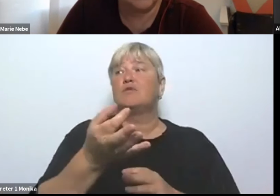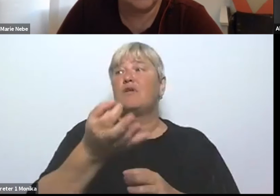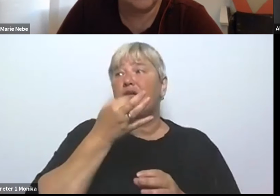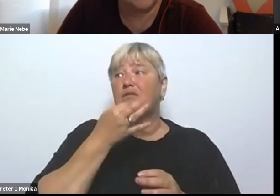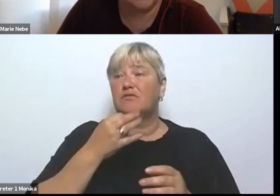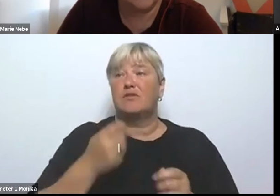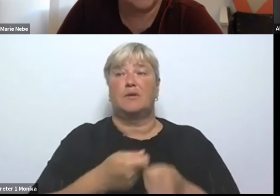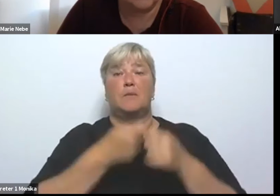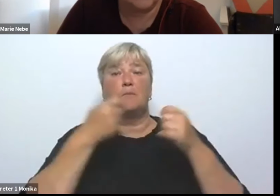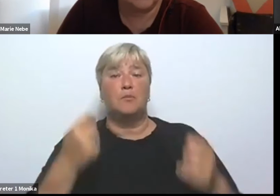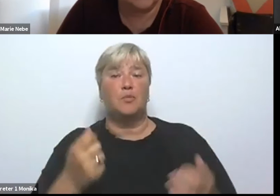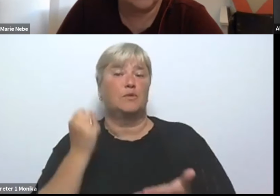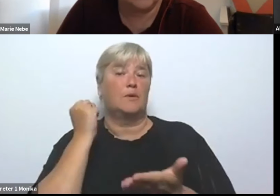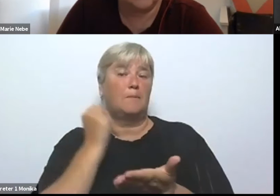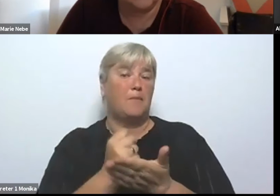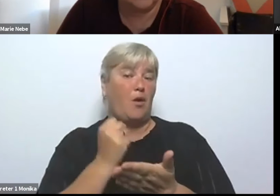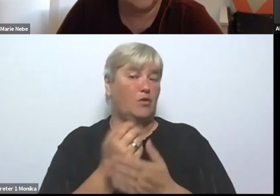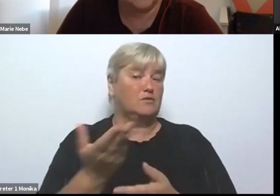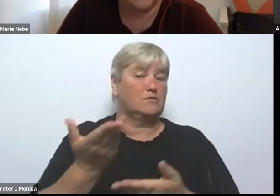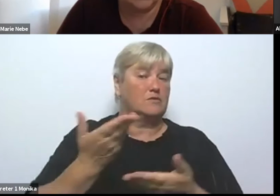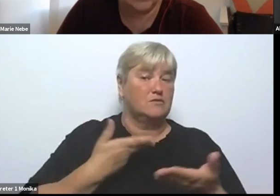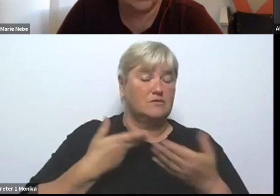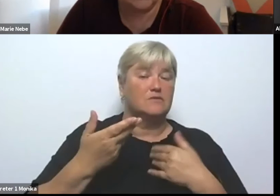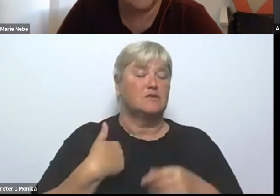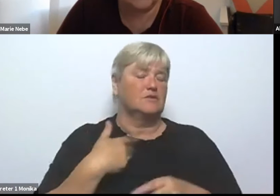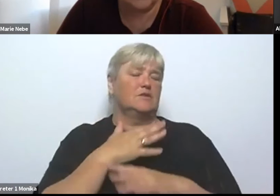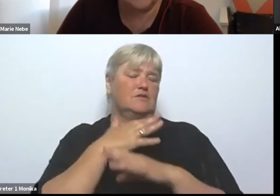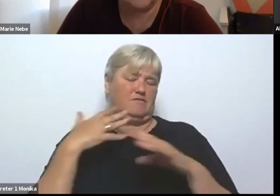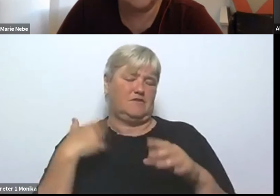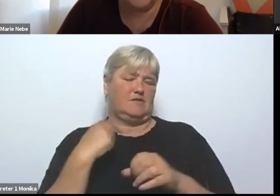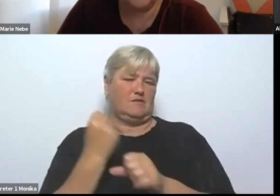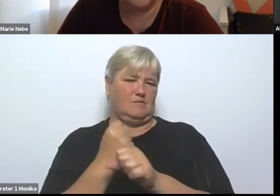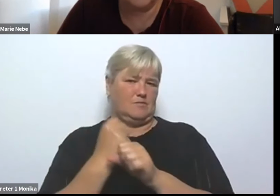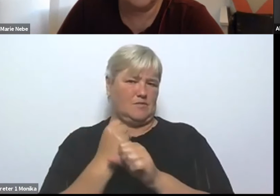bekommen, mit denen wir halt sonst auch im Umfeld zu tun haben.